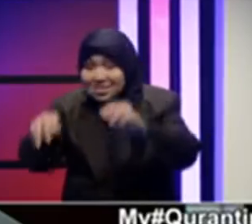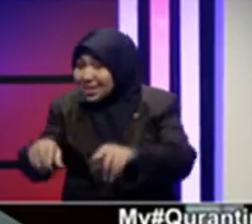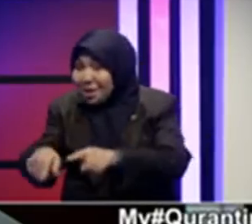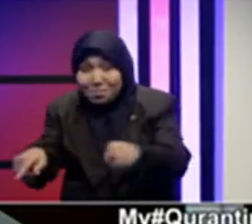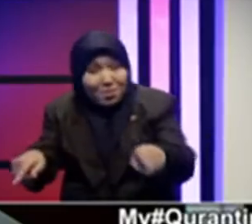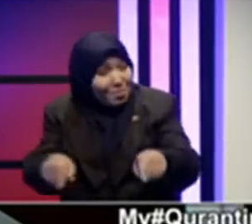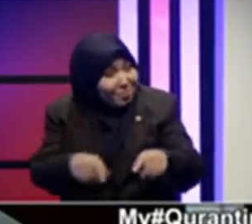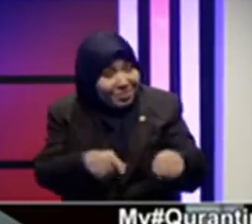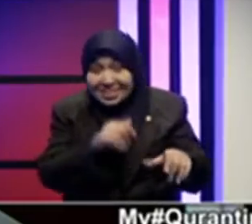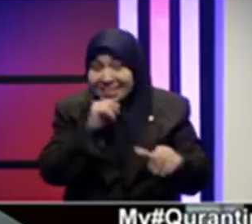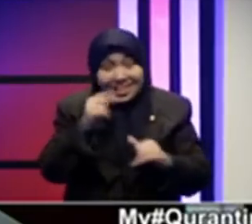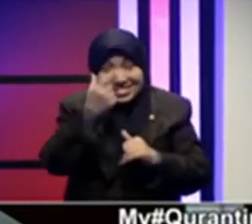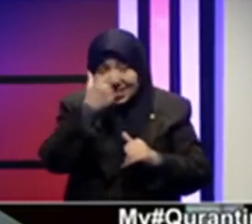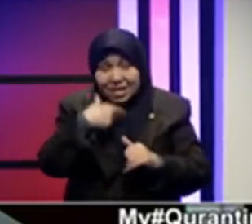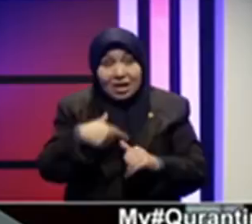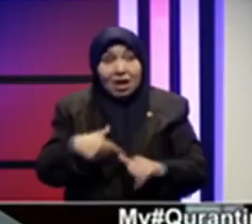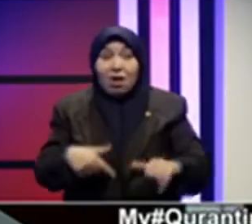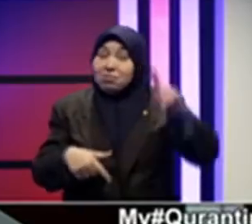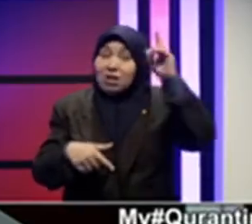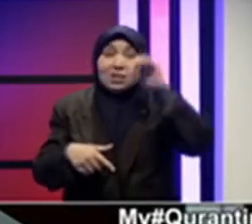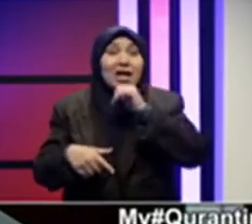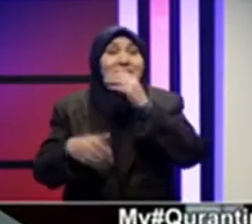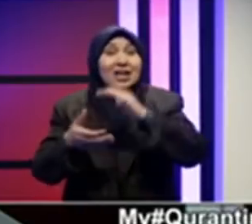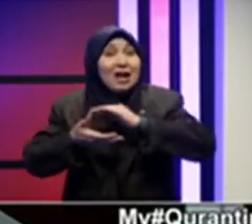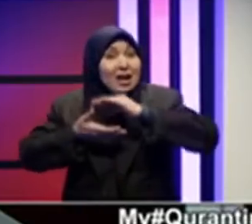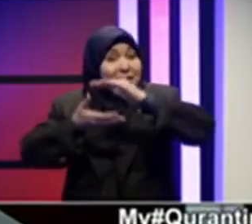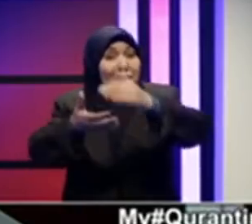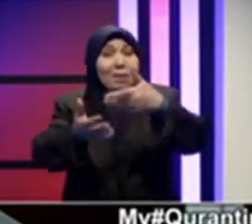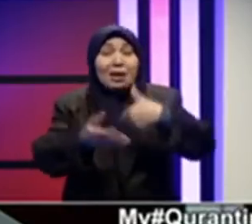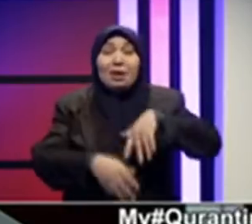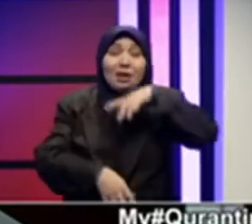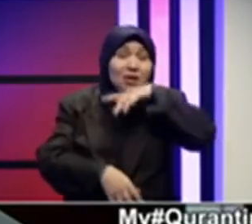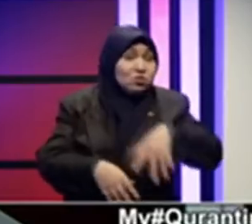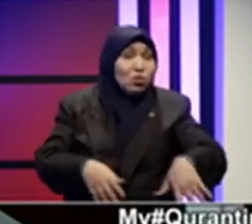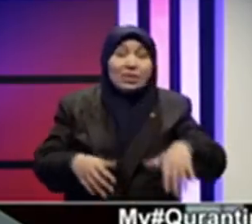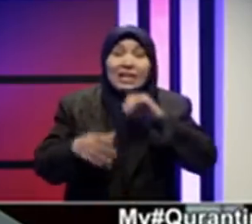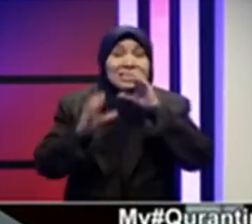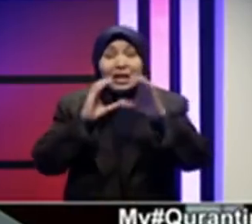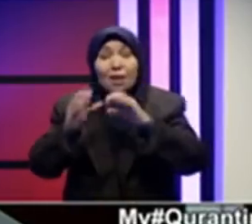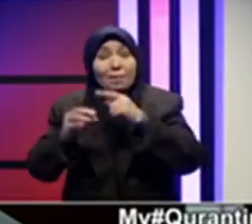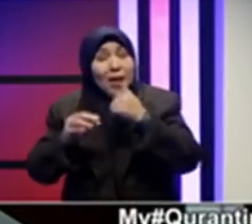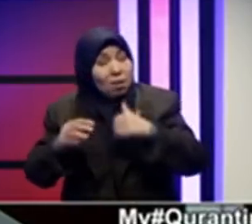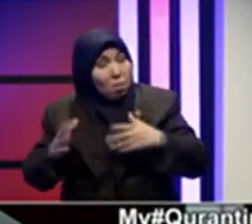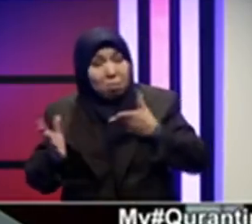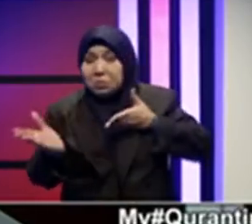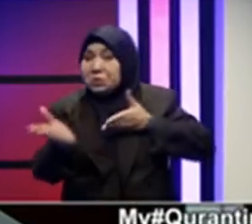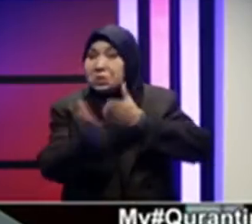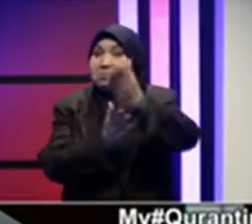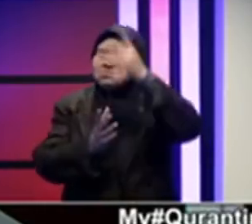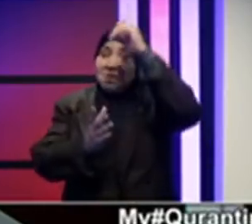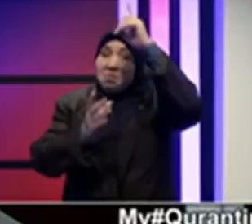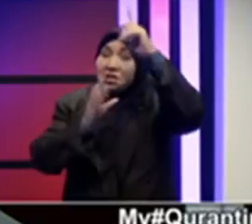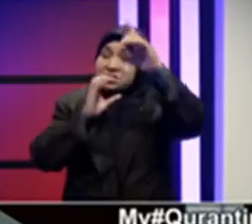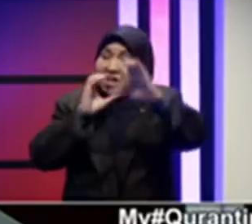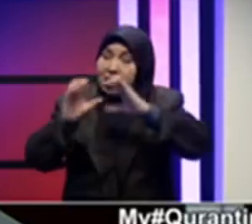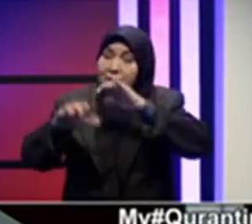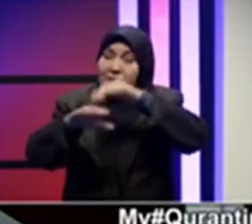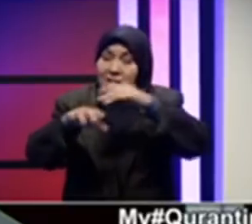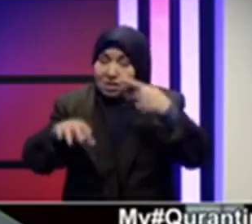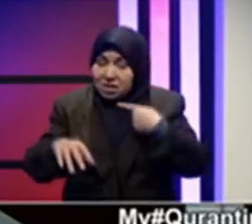Kamu tak akan sedih lagi. Allah tak cakap melalui rasul, Allah tak cakap melalui malaikat. Allah direct kepada kita sebagaimana dalam surah Yasin